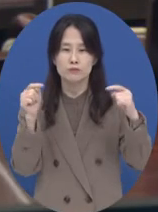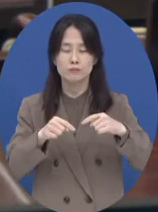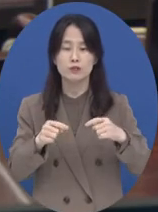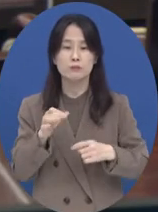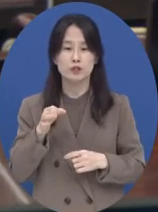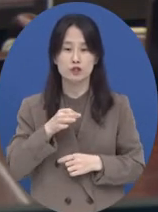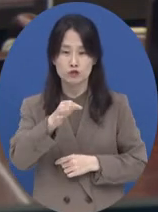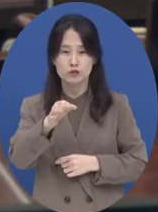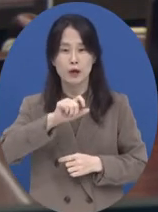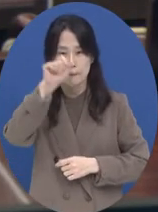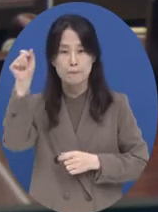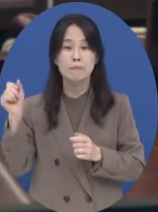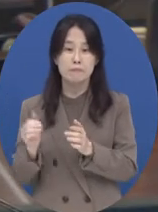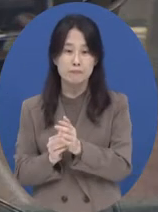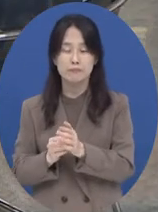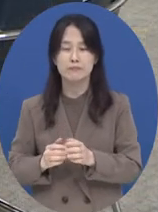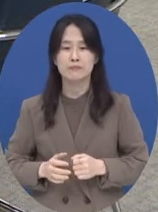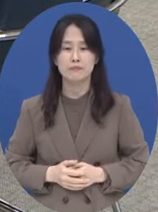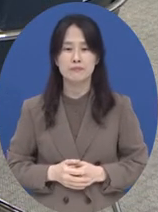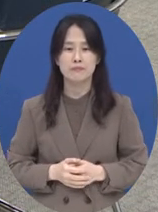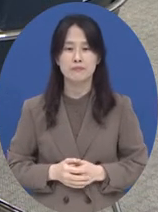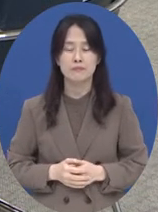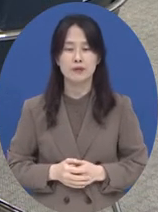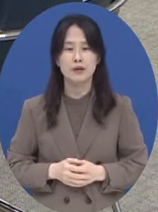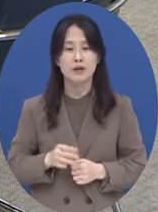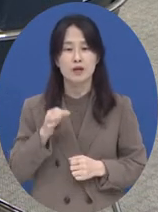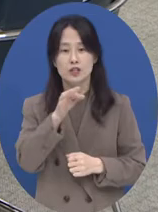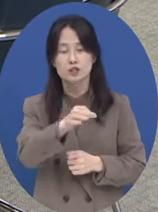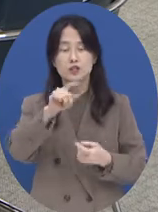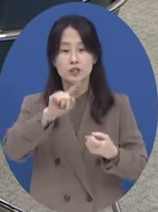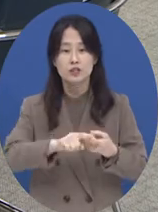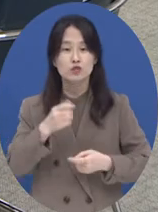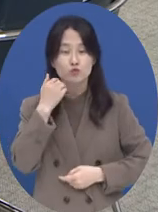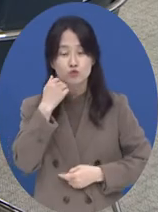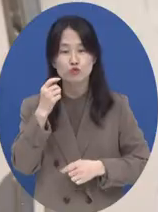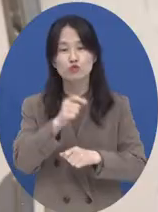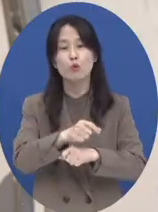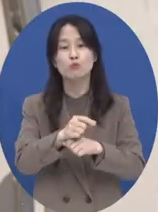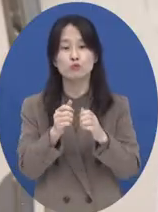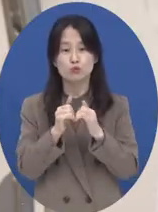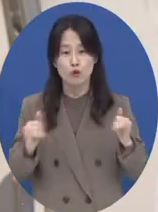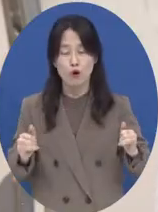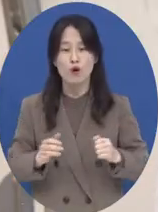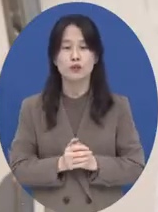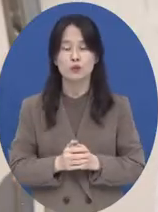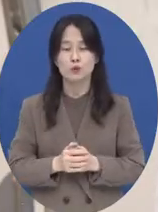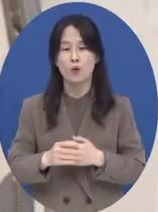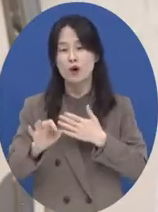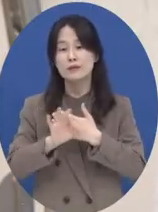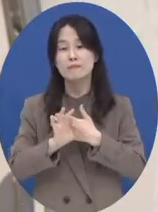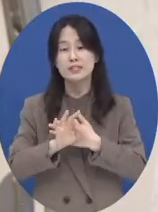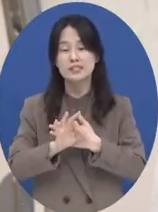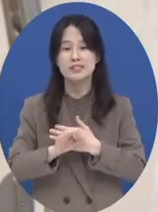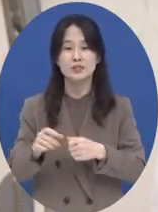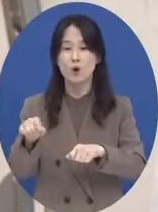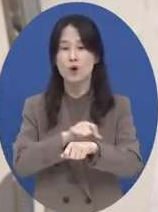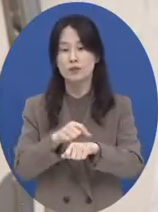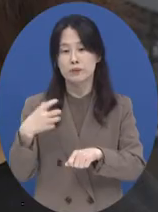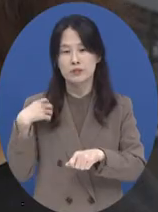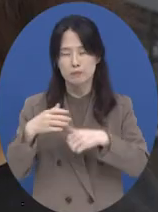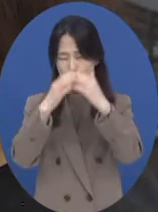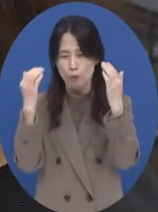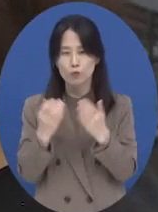한 조례안도 가결됐습니다. 지급 대상은 일반 행정직 공무원과 임기제 별정직 등 모든 직렬의